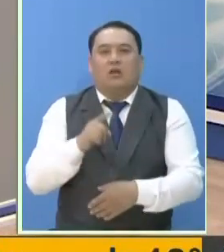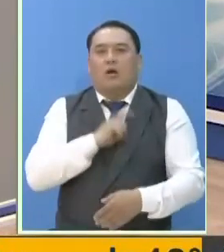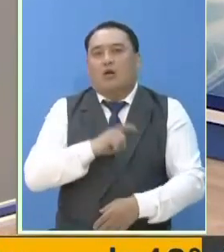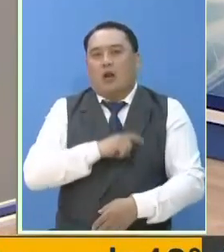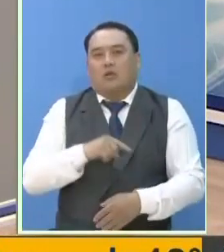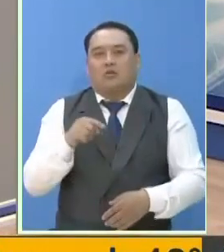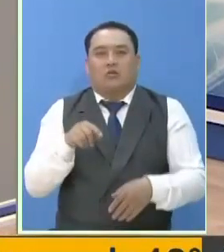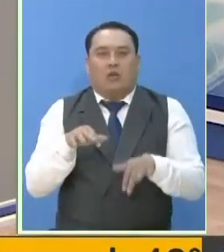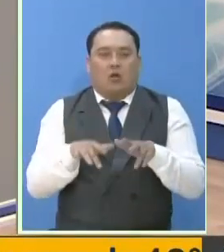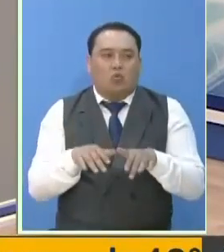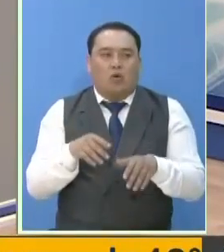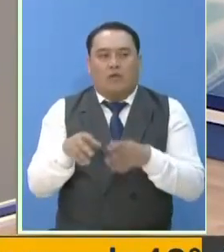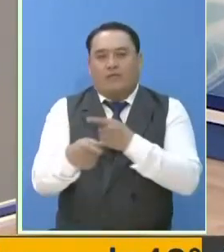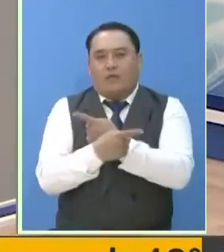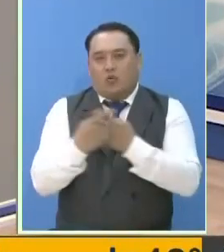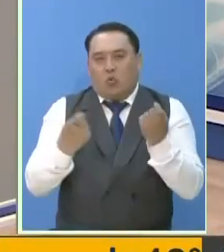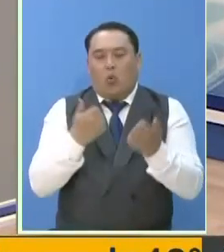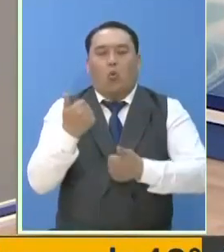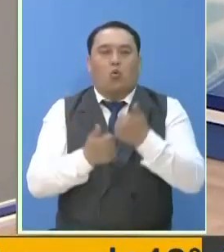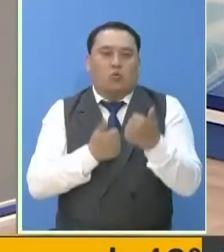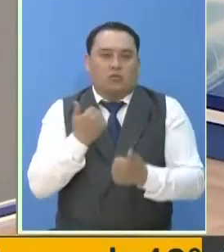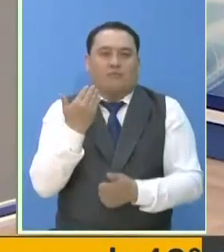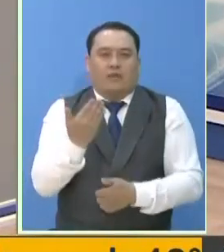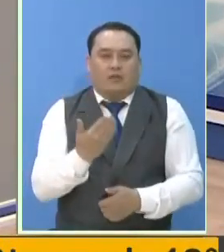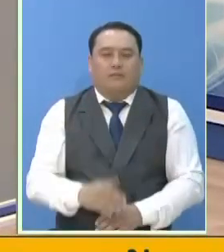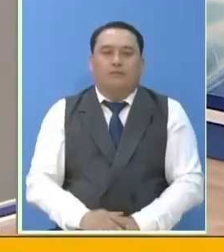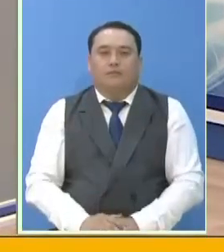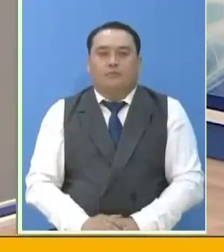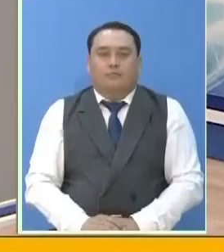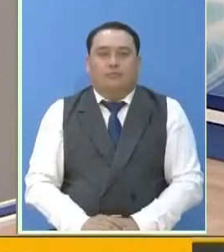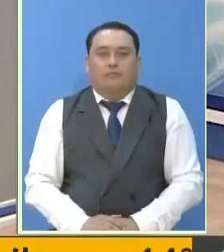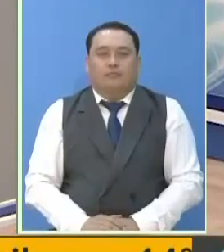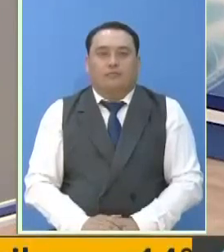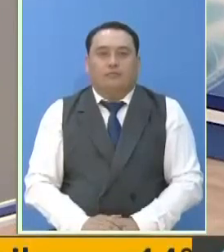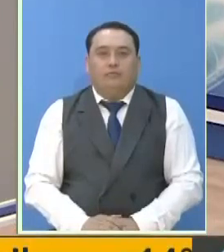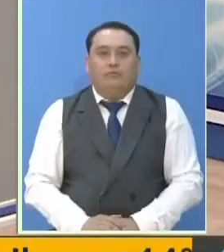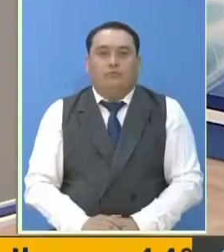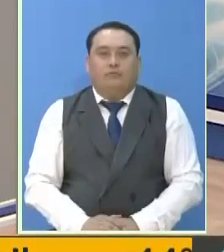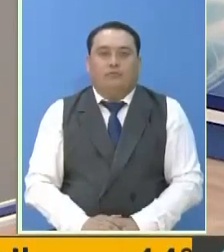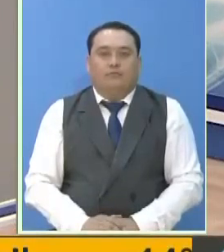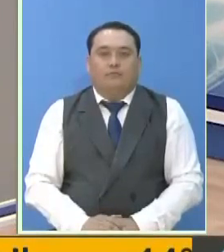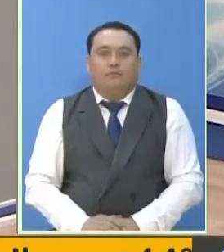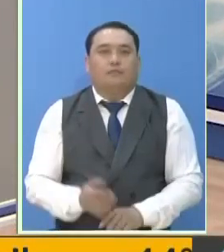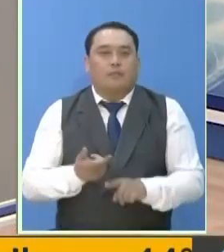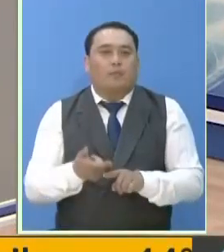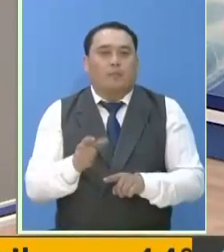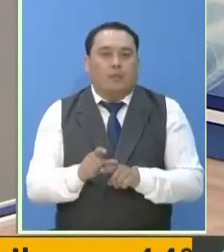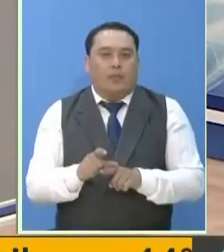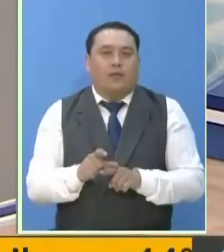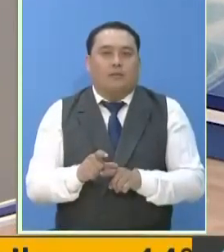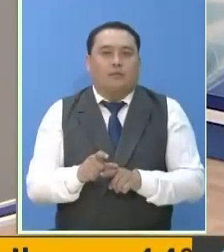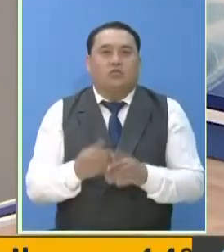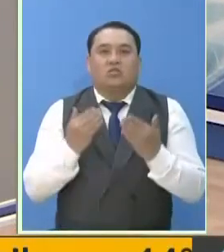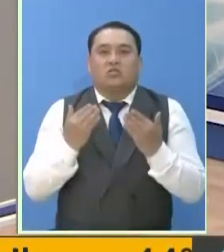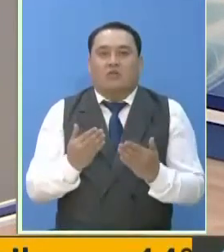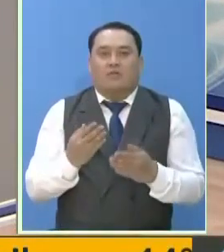от того, на какую должность объявляется конкурс, получается, там отбор идет по вот этим вот направлениям. Поэтому